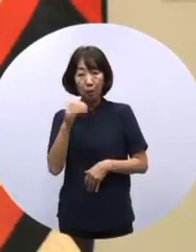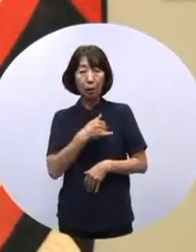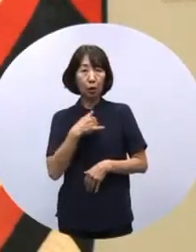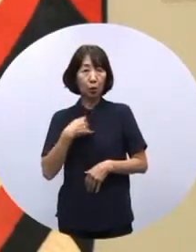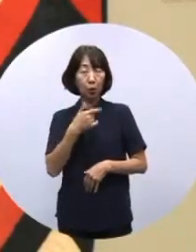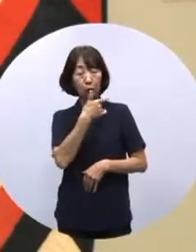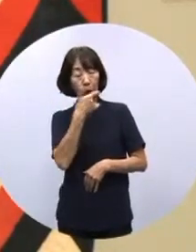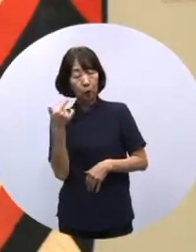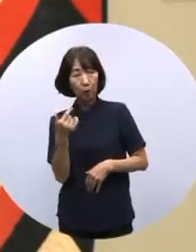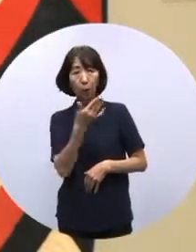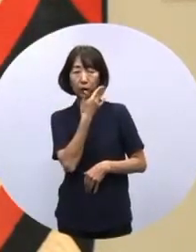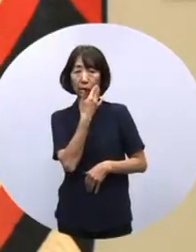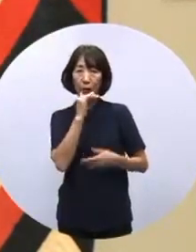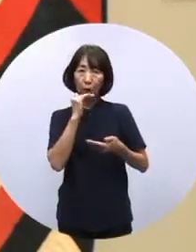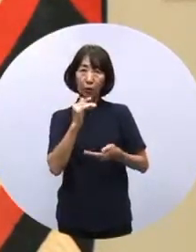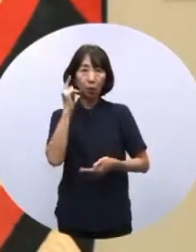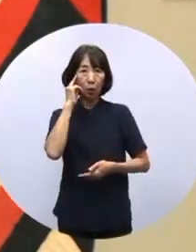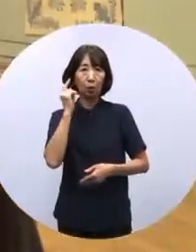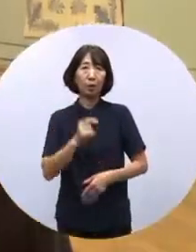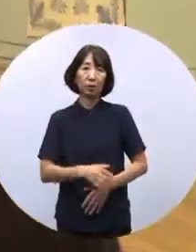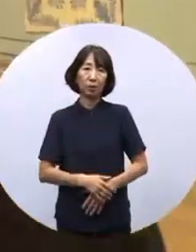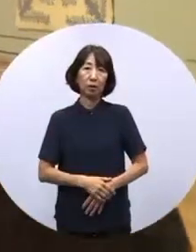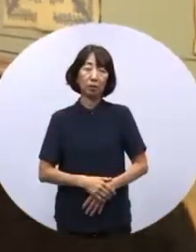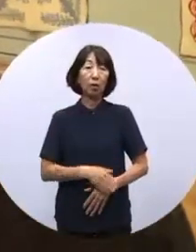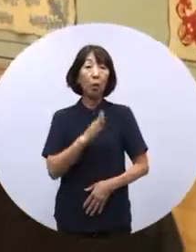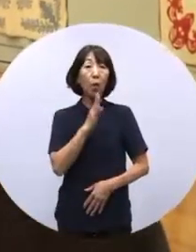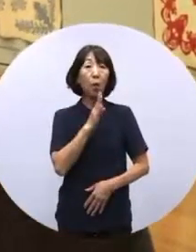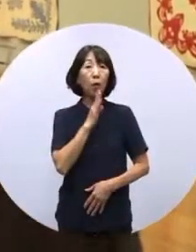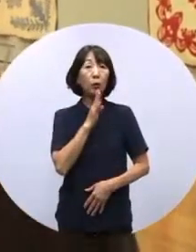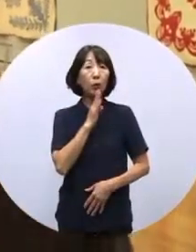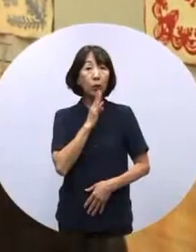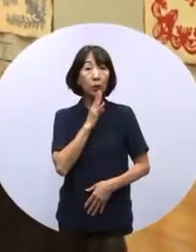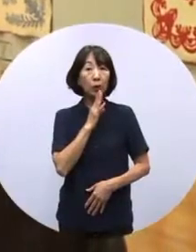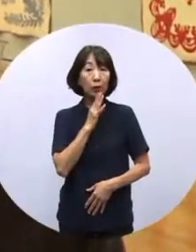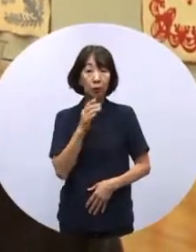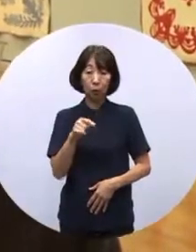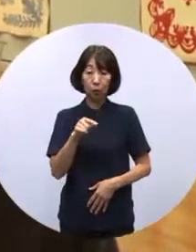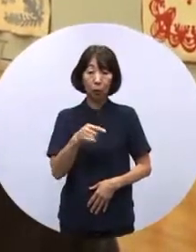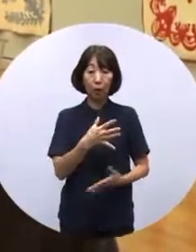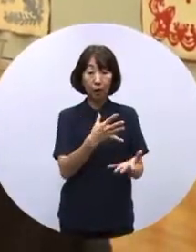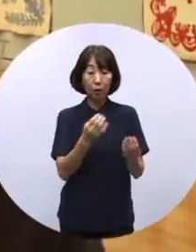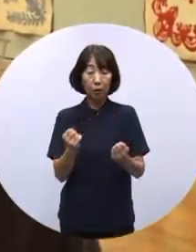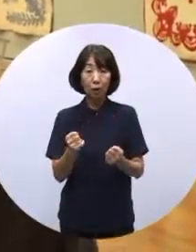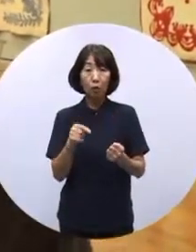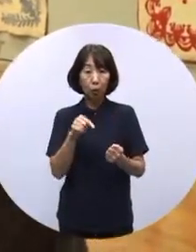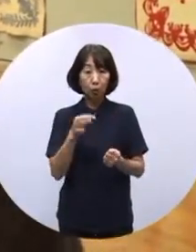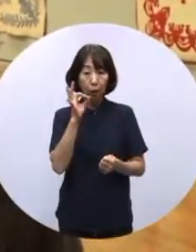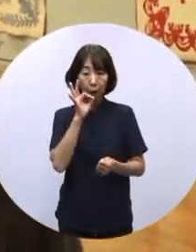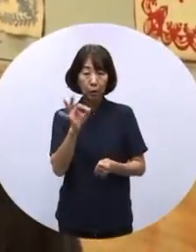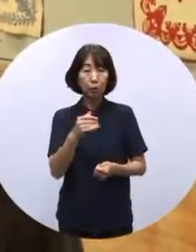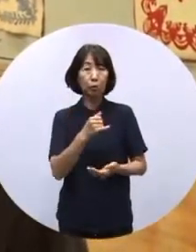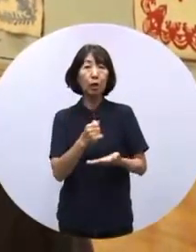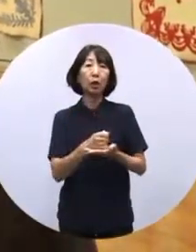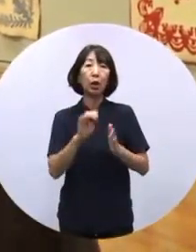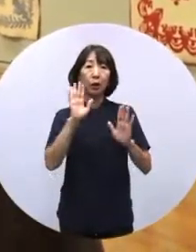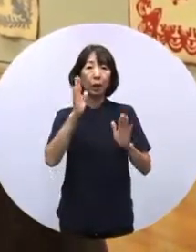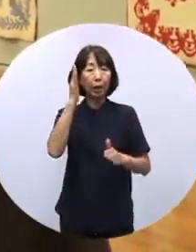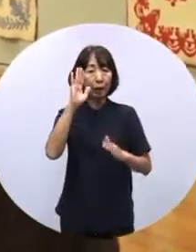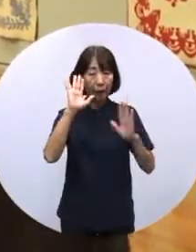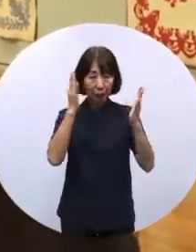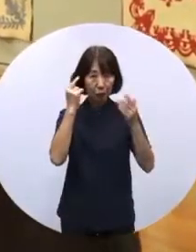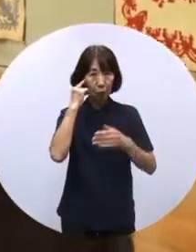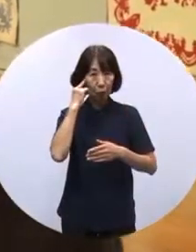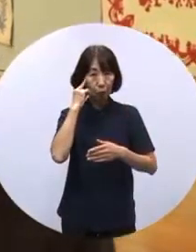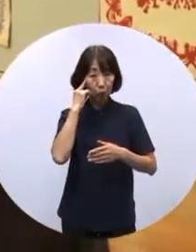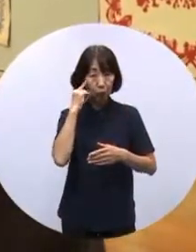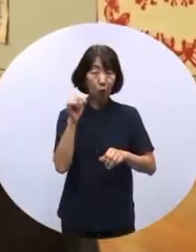大事なことだと思います。 本当に一度にこれだけのものを見れる機会ってなかなかないと思いますし、特